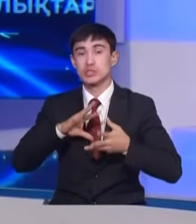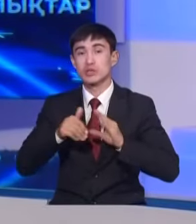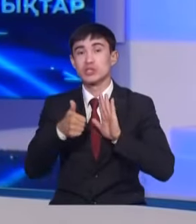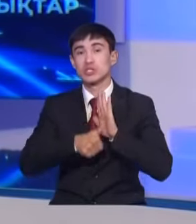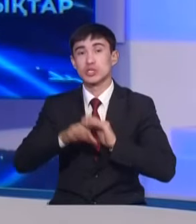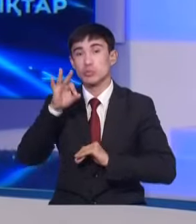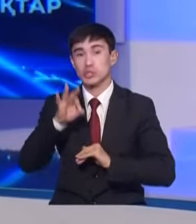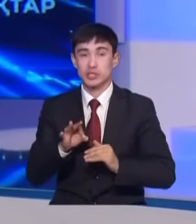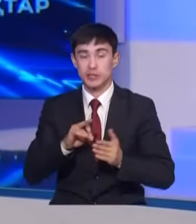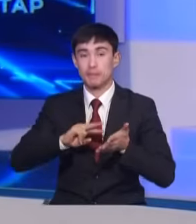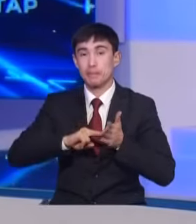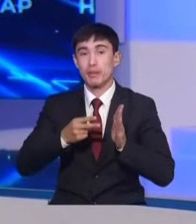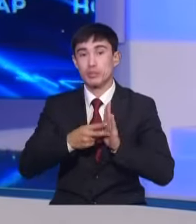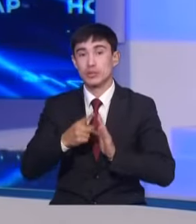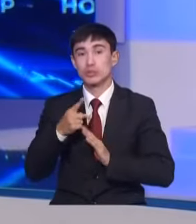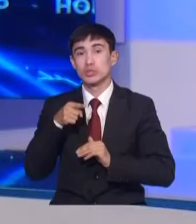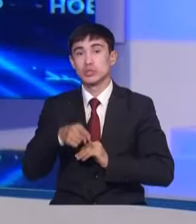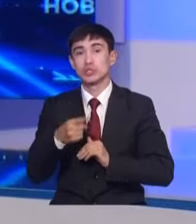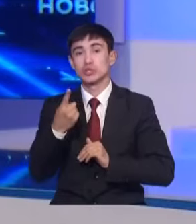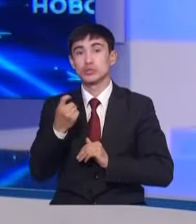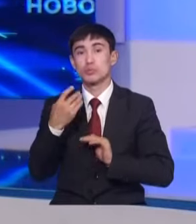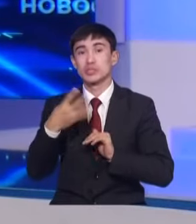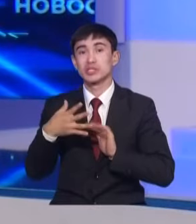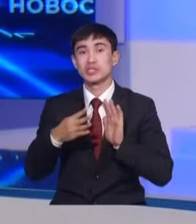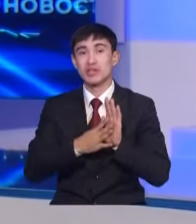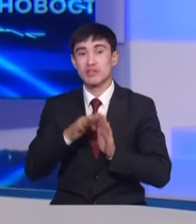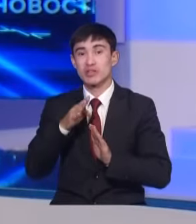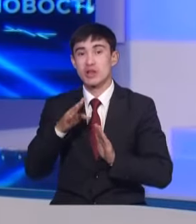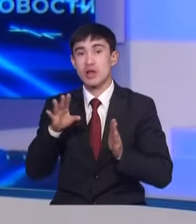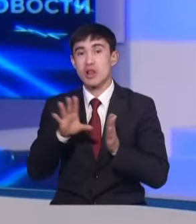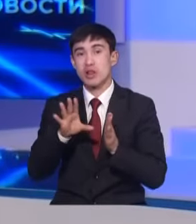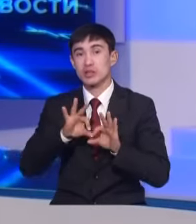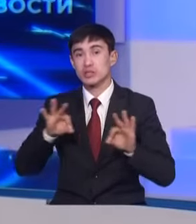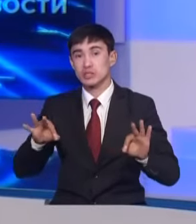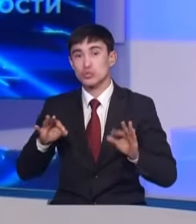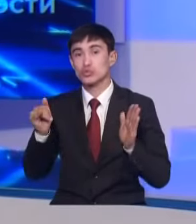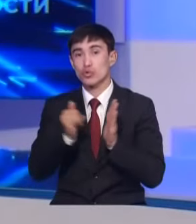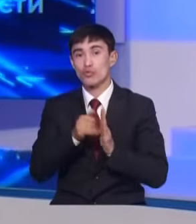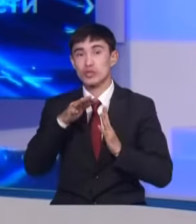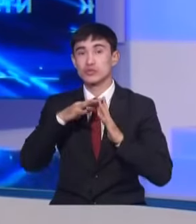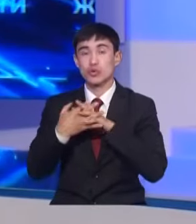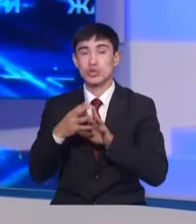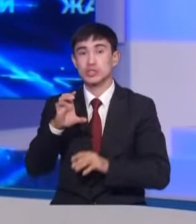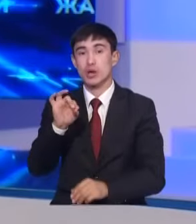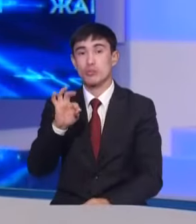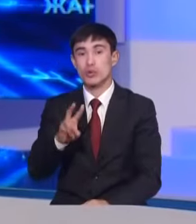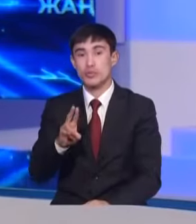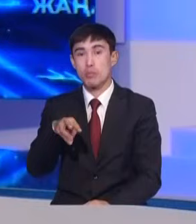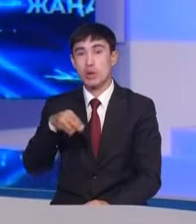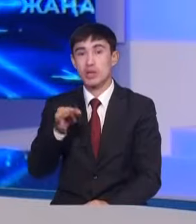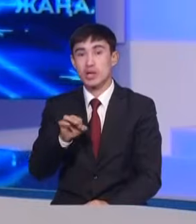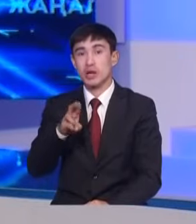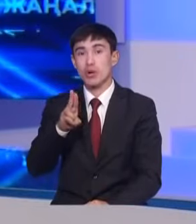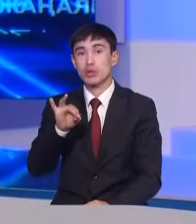составил 60% по плану 1.59 линий электропередачи будет установлена в сёлах Сабин